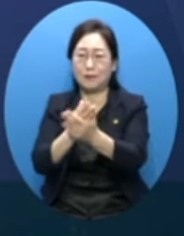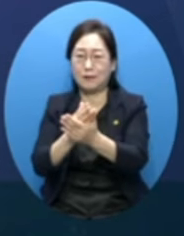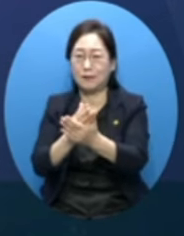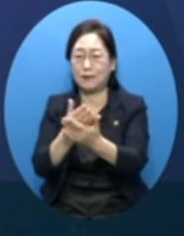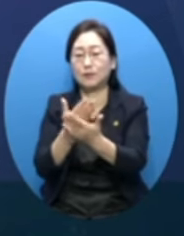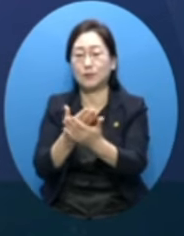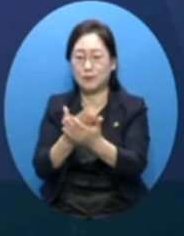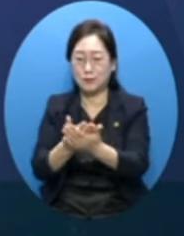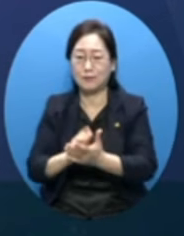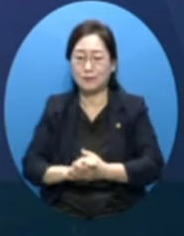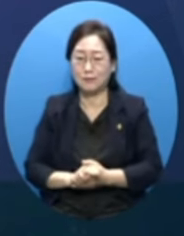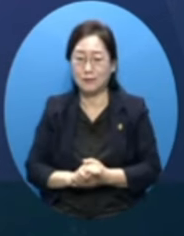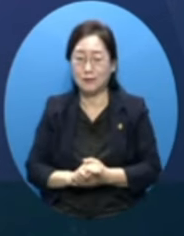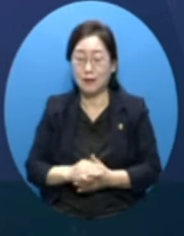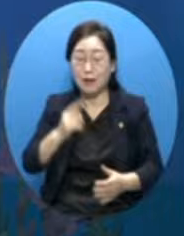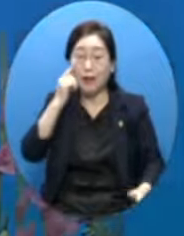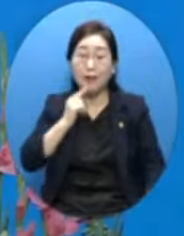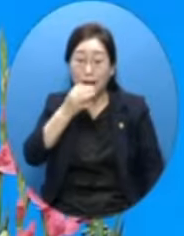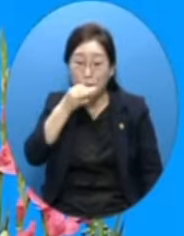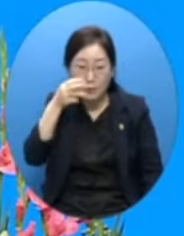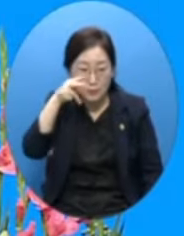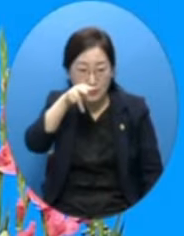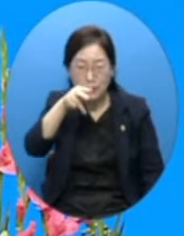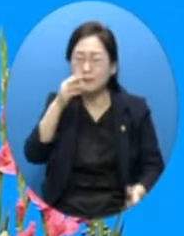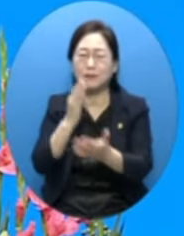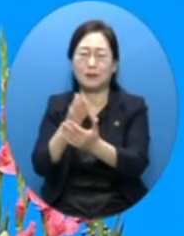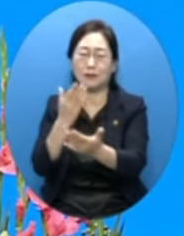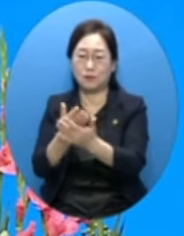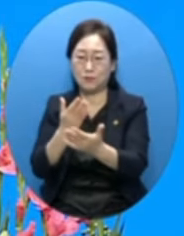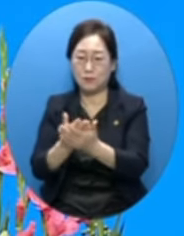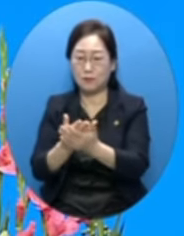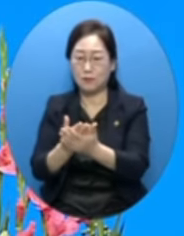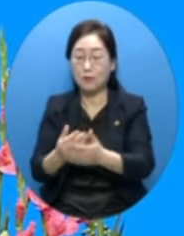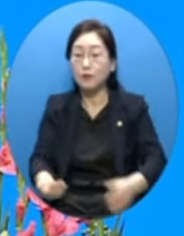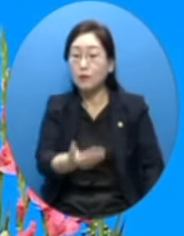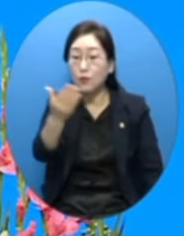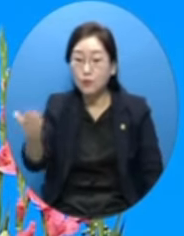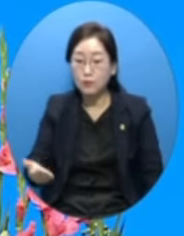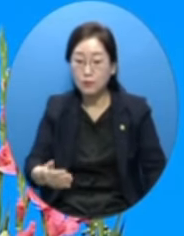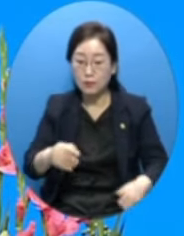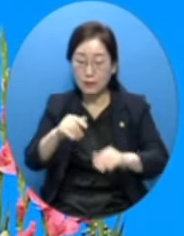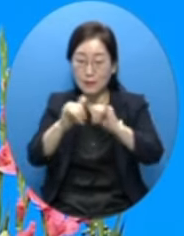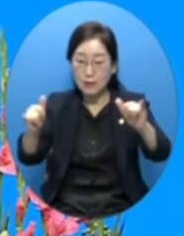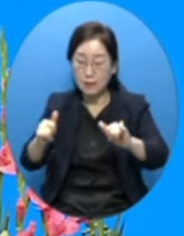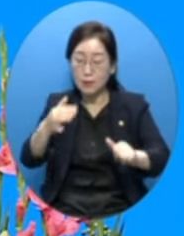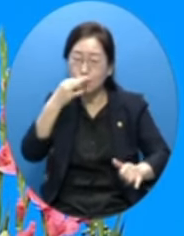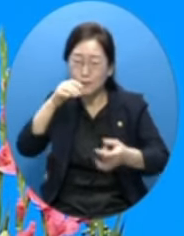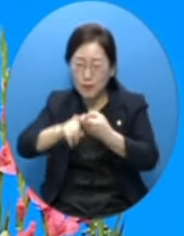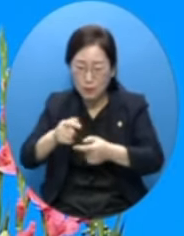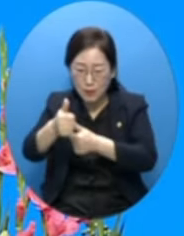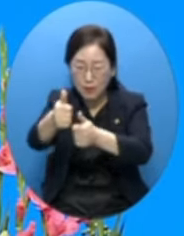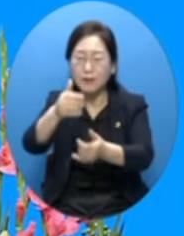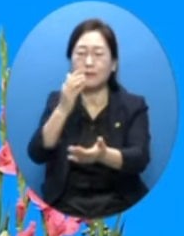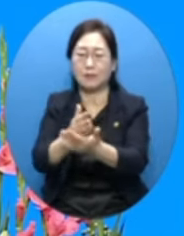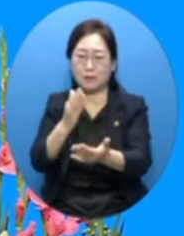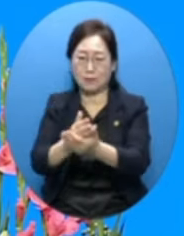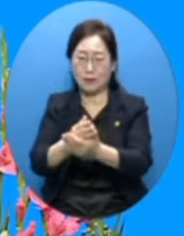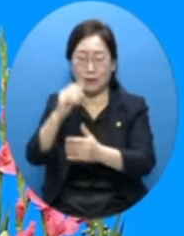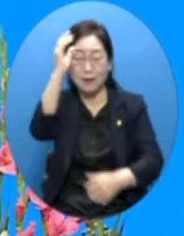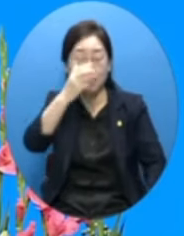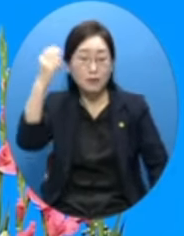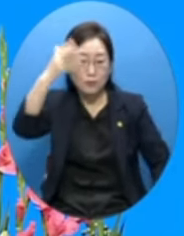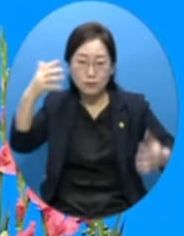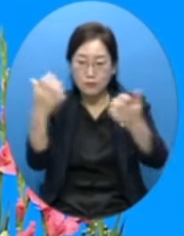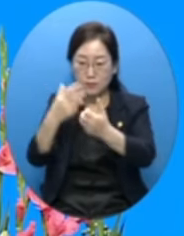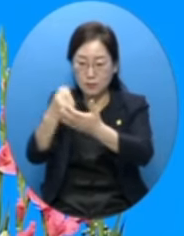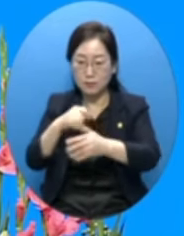하소서. 탐욕으로 향하지 말게 하소서. 여러분 인간의 욕심을 따라 살지 않게 되기를 바랍니다. 성령 충만 받고